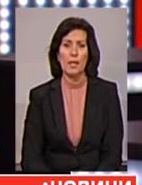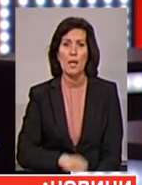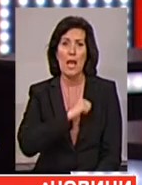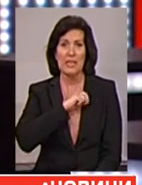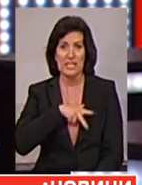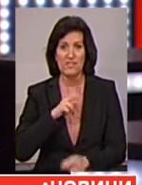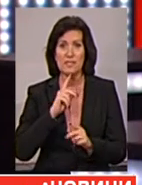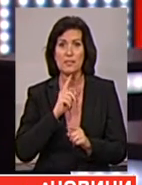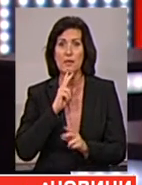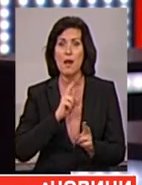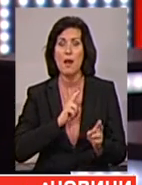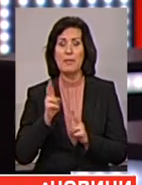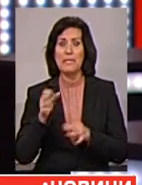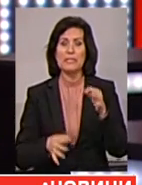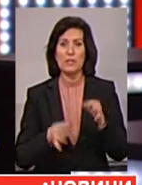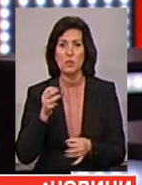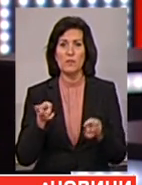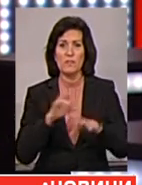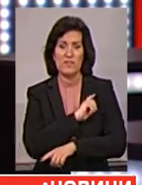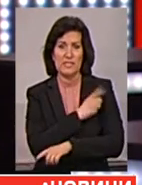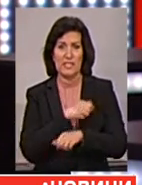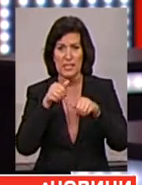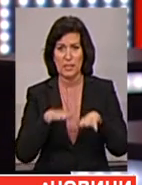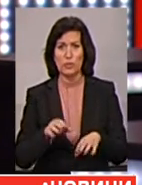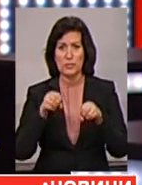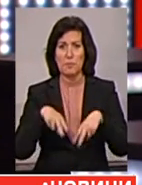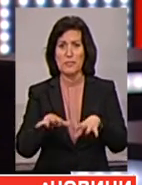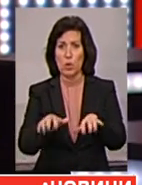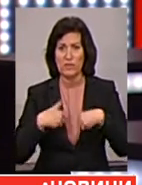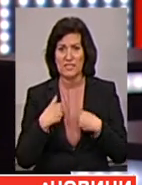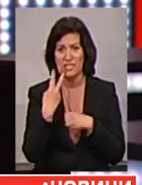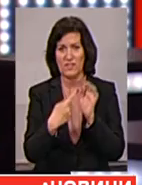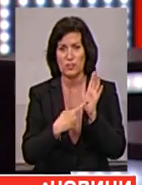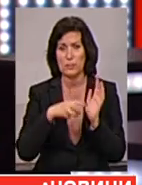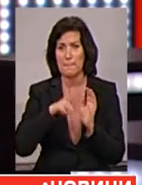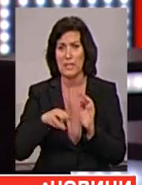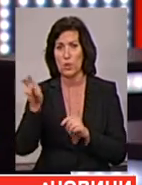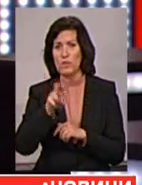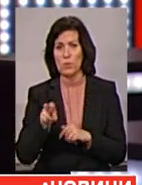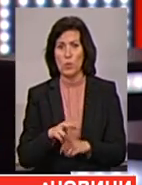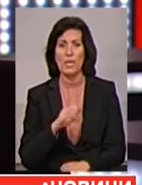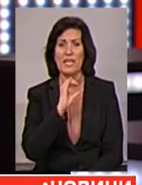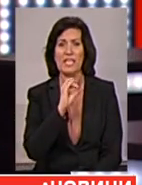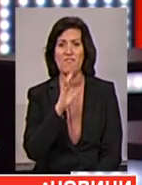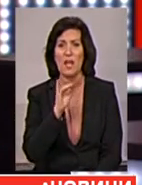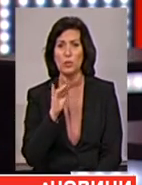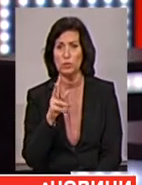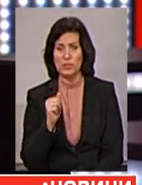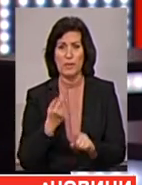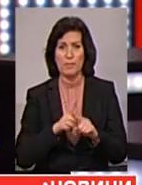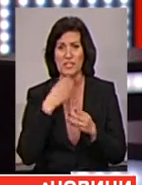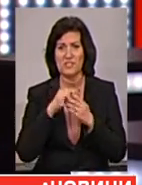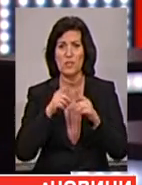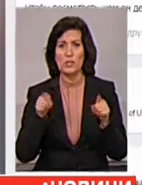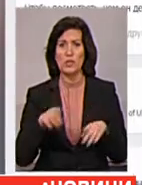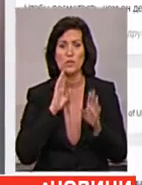Латвійський апеляційний суд залишив у силі рішення щодо спецконфіскації 26 мільйонів доларів Юрія Іванющенка. Про це на своїй